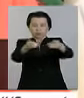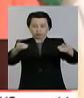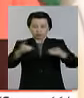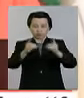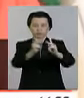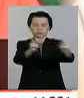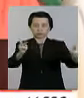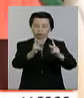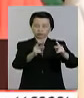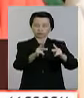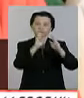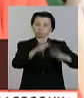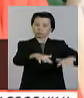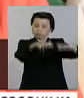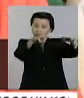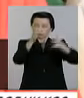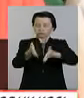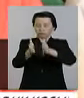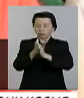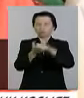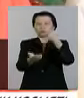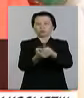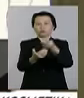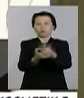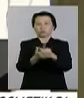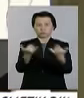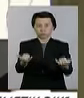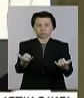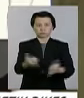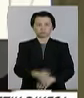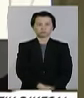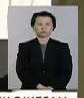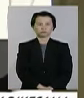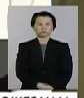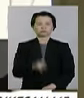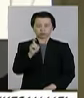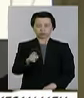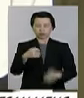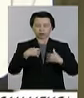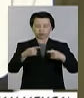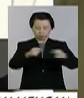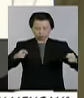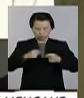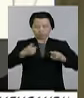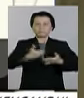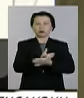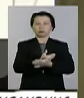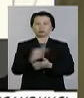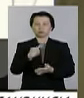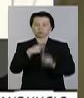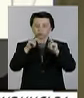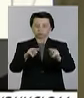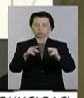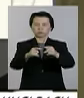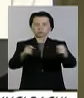bencana untuk kita memohon wang ihsan kepada mangsa inilah. Perlu satu penempatan baru. Yang mana kita tengok walaupun